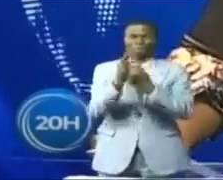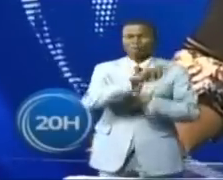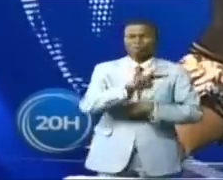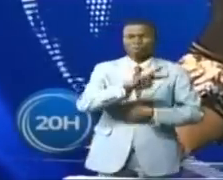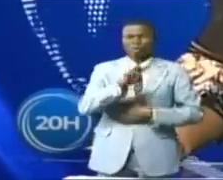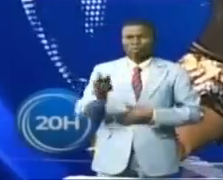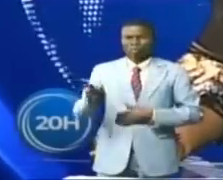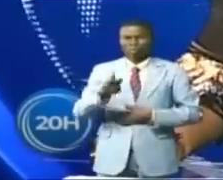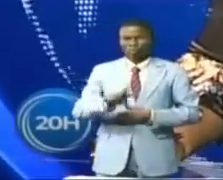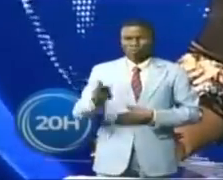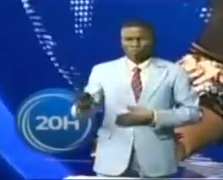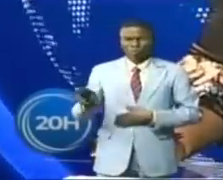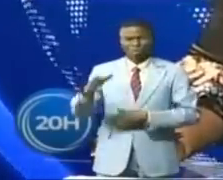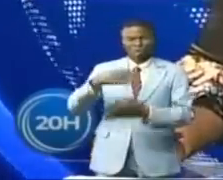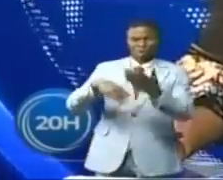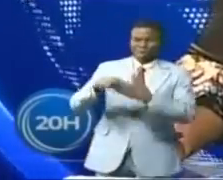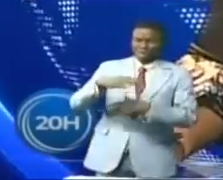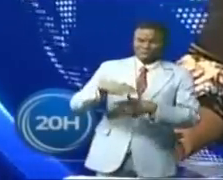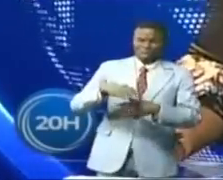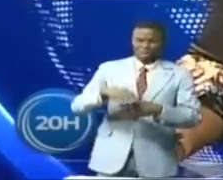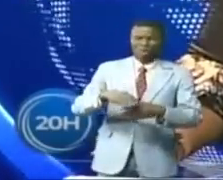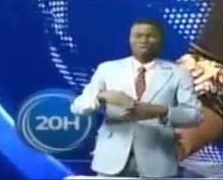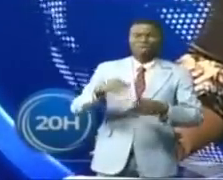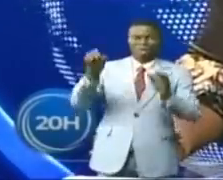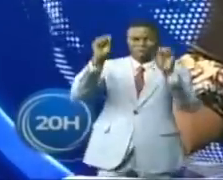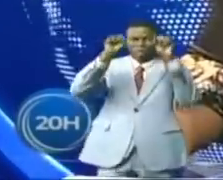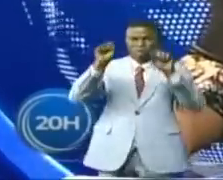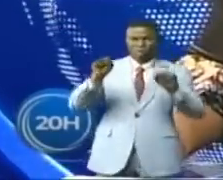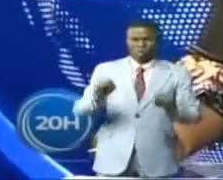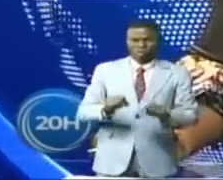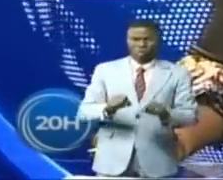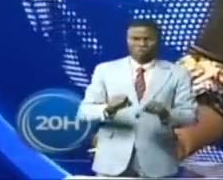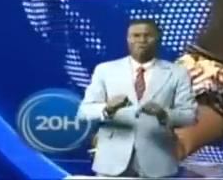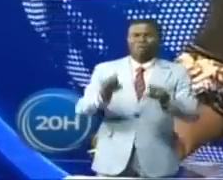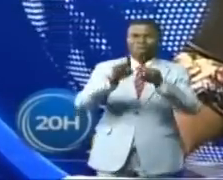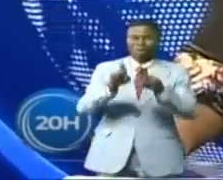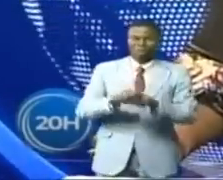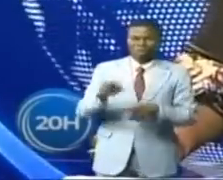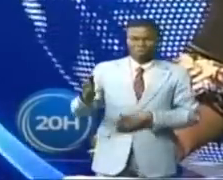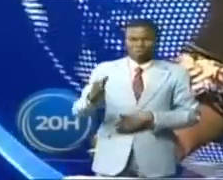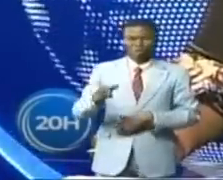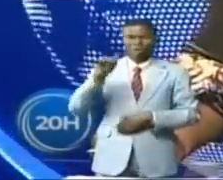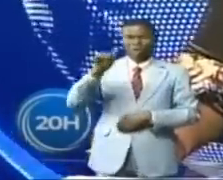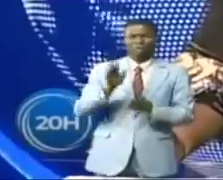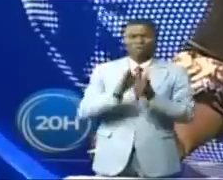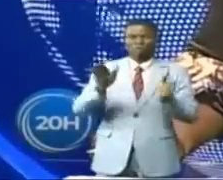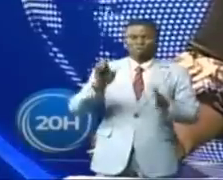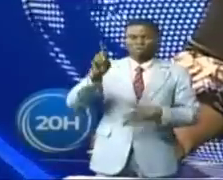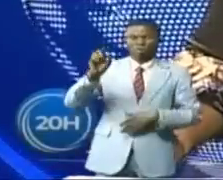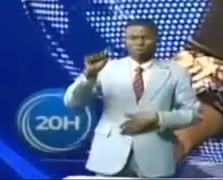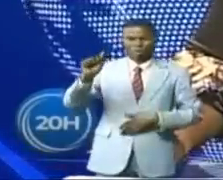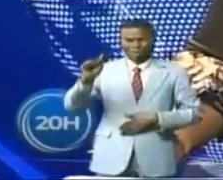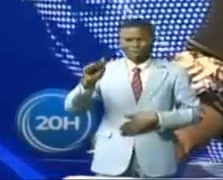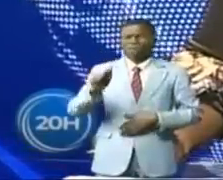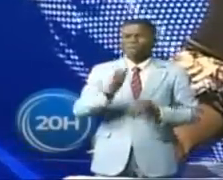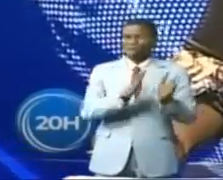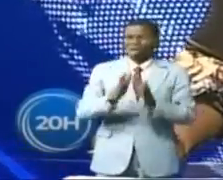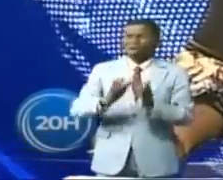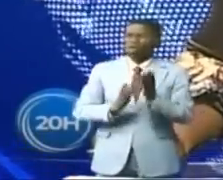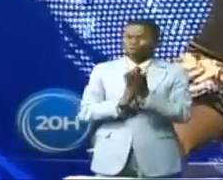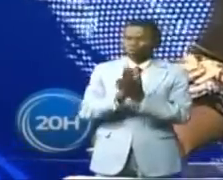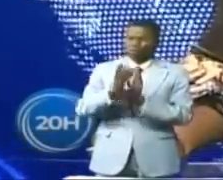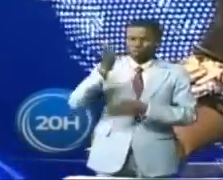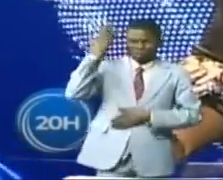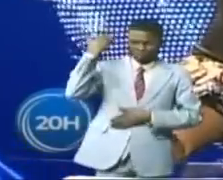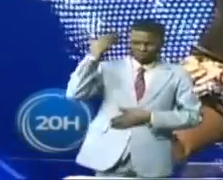Des perturbations pourront être constatées dans le système douanier et sidonia. La DGDA vous prie de prendre toutes les dispositions